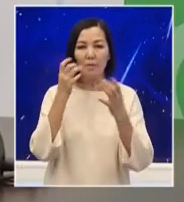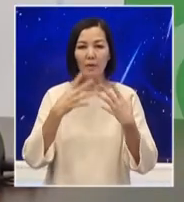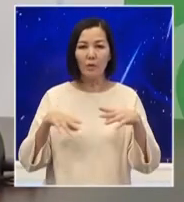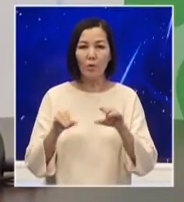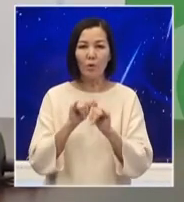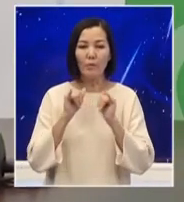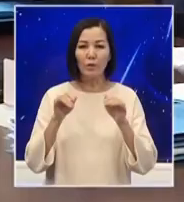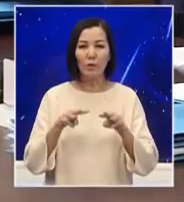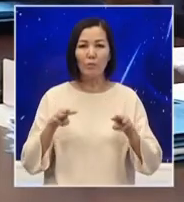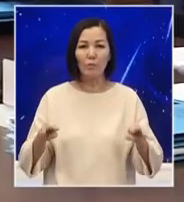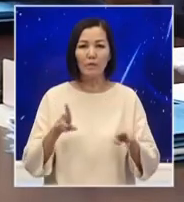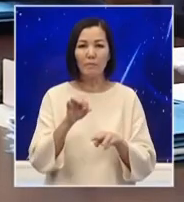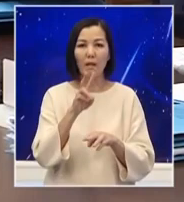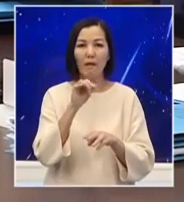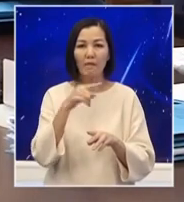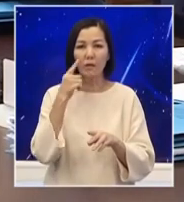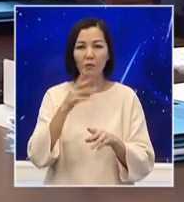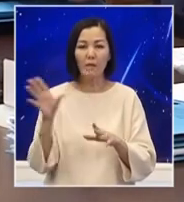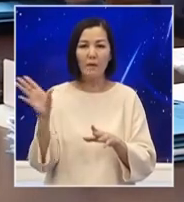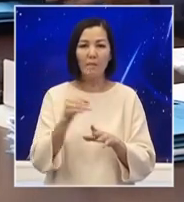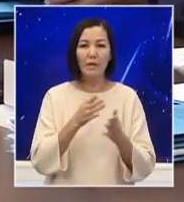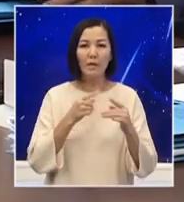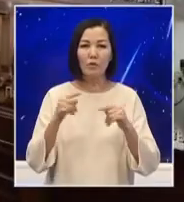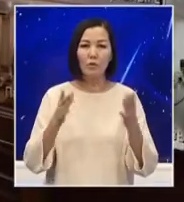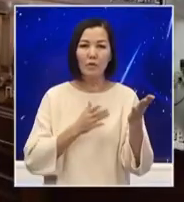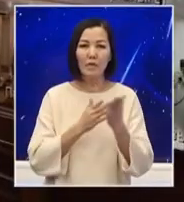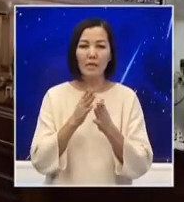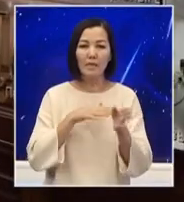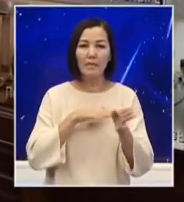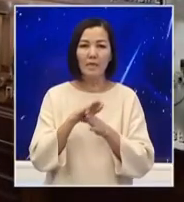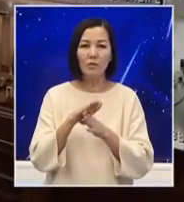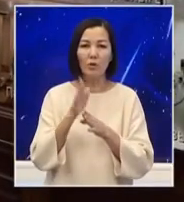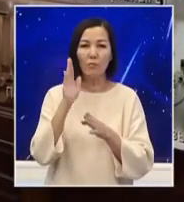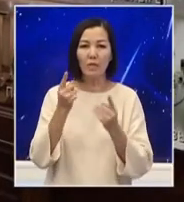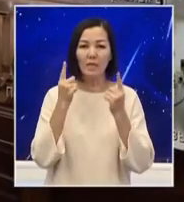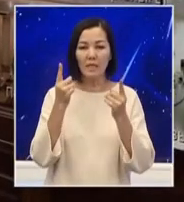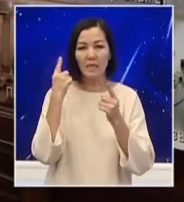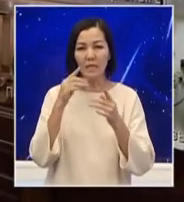және қоғамдық даму министрі Аида Балаеваның айтуынша, барлығы түрлі салада іске асыруға